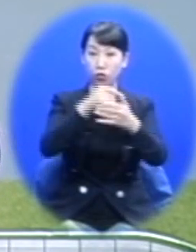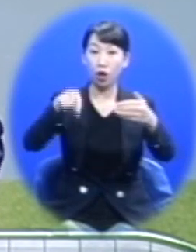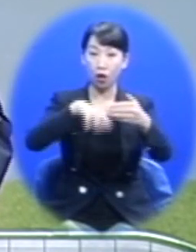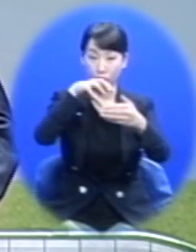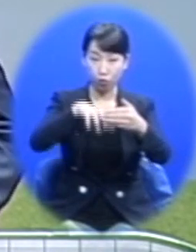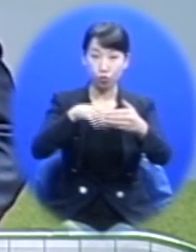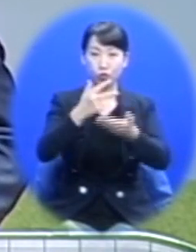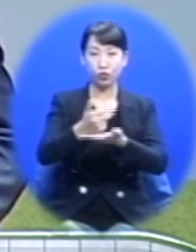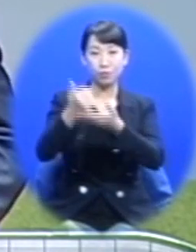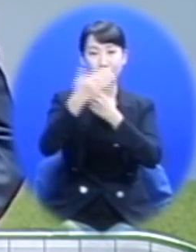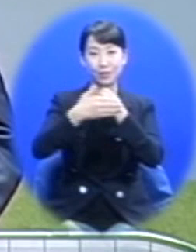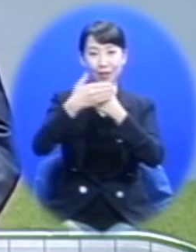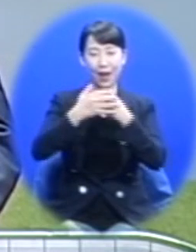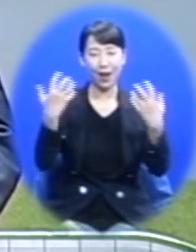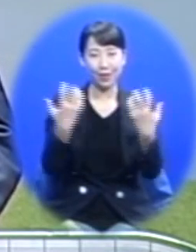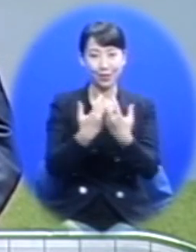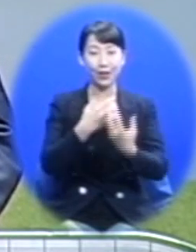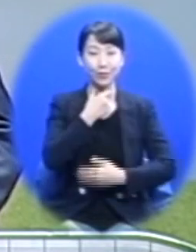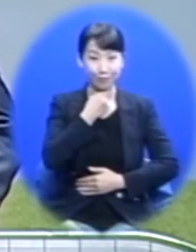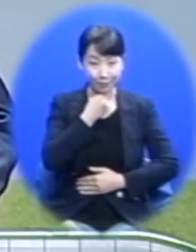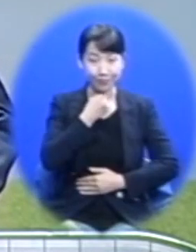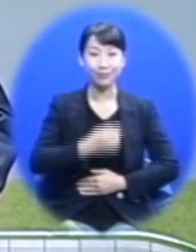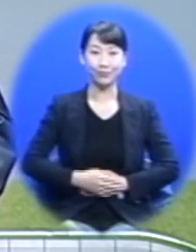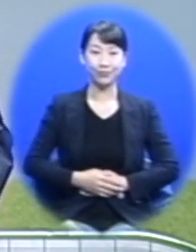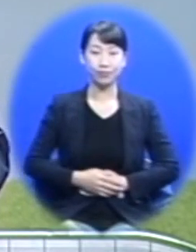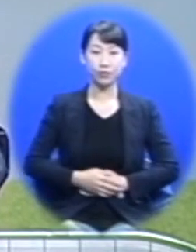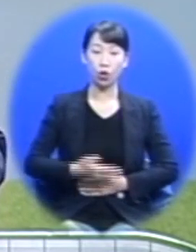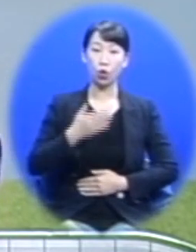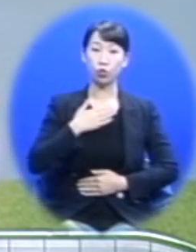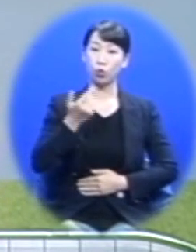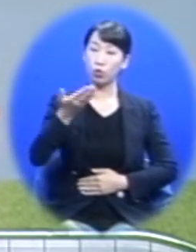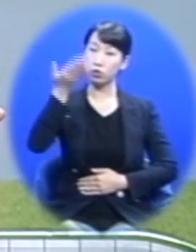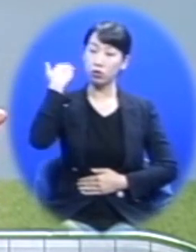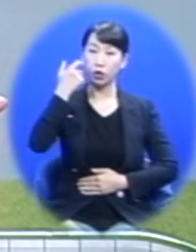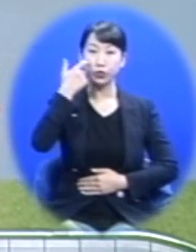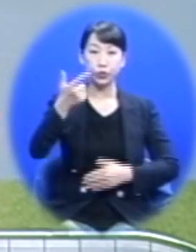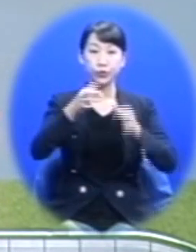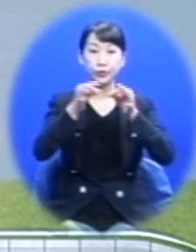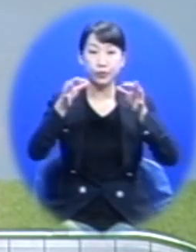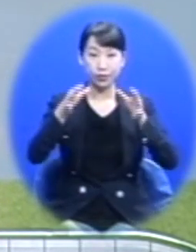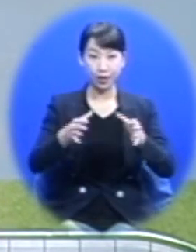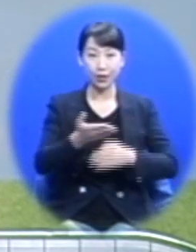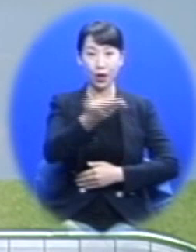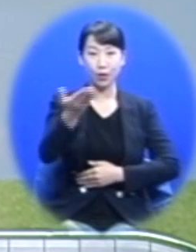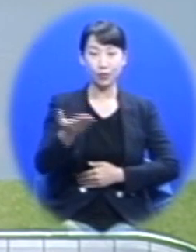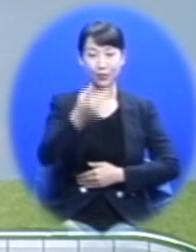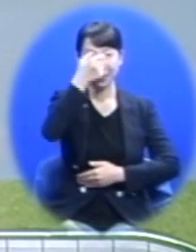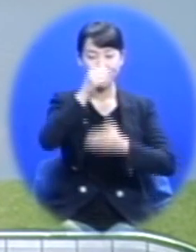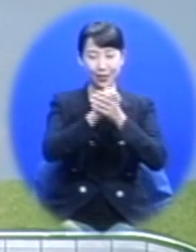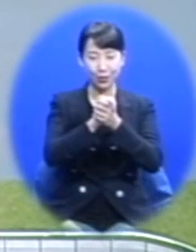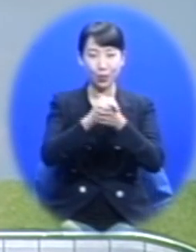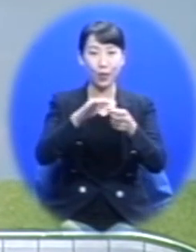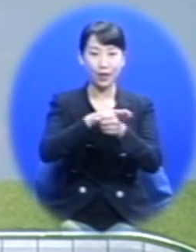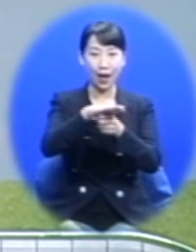은혜가 넘치기를 축복합니다. 지난 6개월 동안 저는 여러분들의 기도와 사랑을